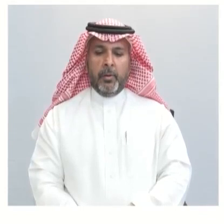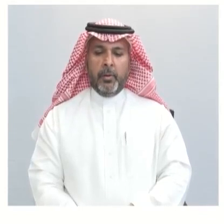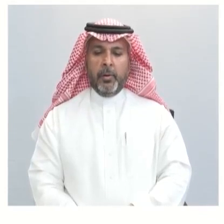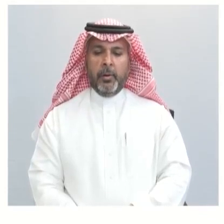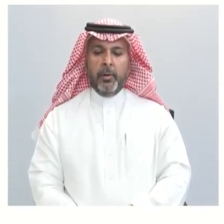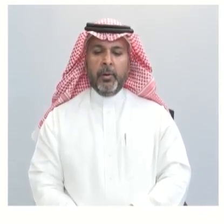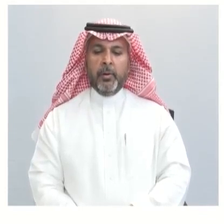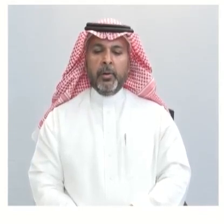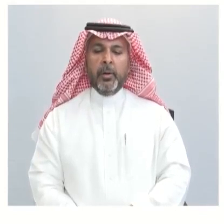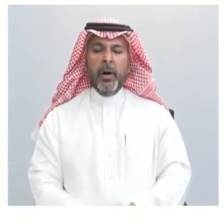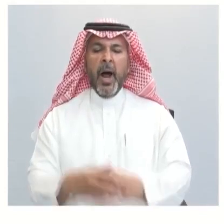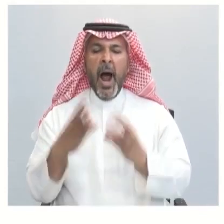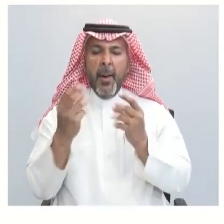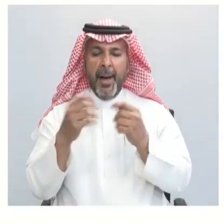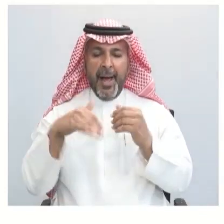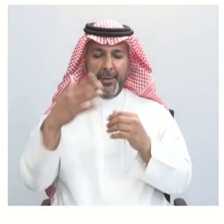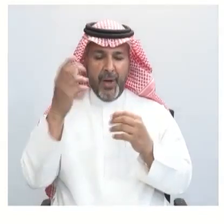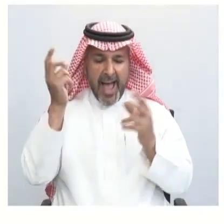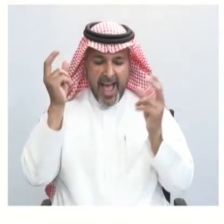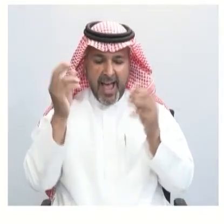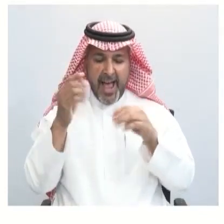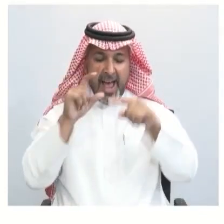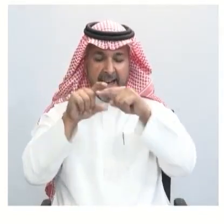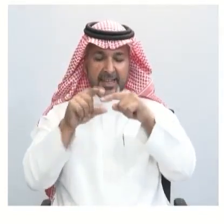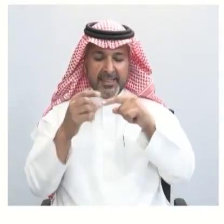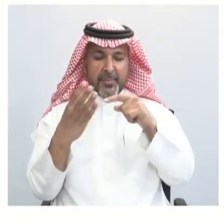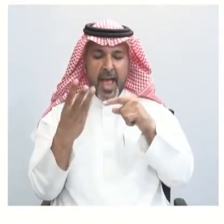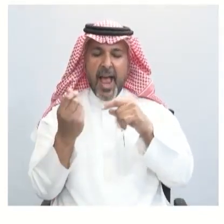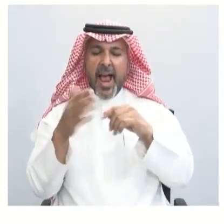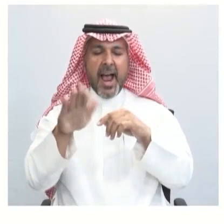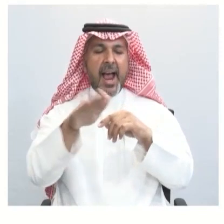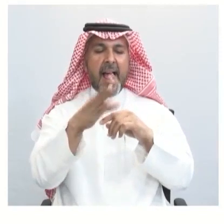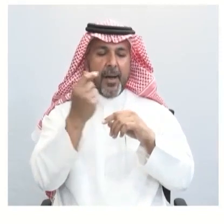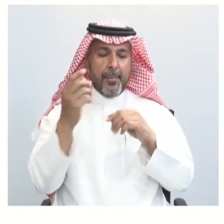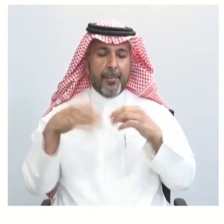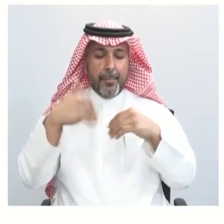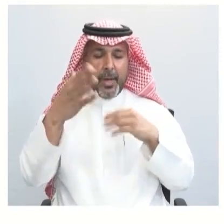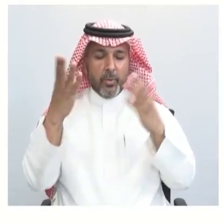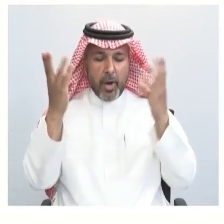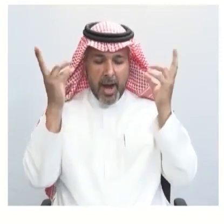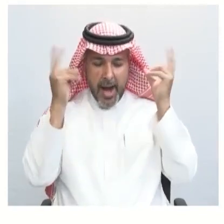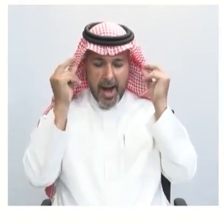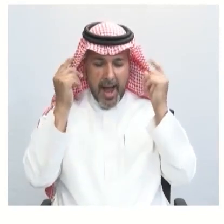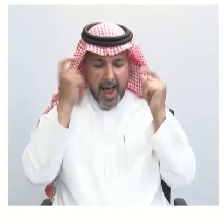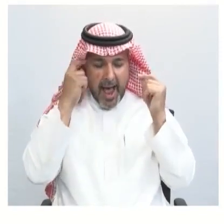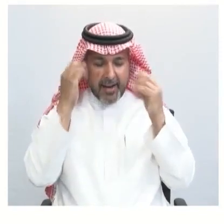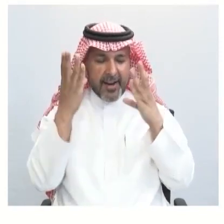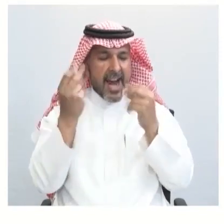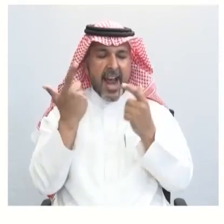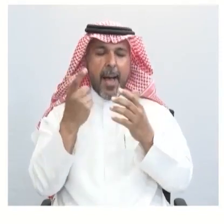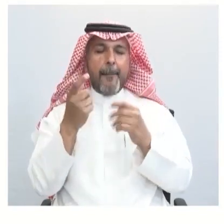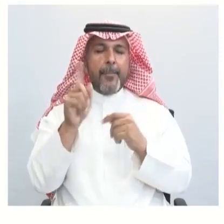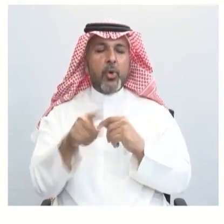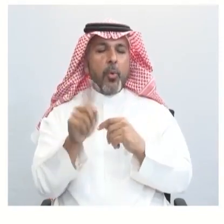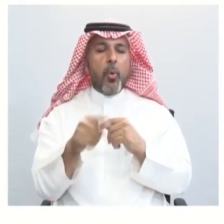للوصول الى 5000 ريال اللي بيتبرع او بيقوموا فيه بعمل خيري خطوط